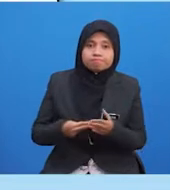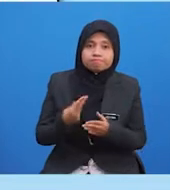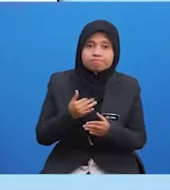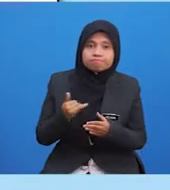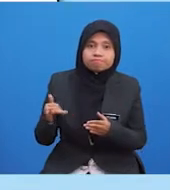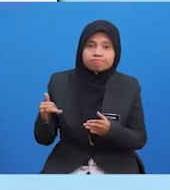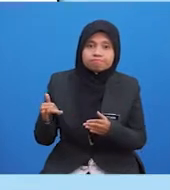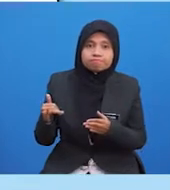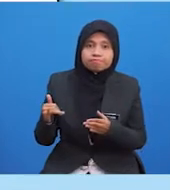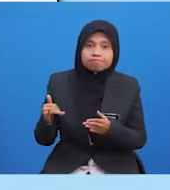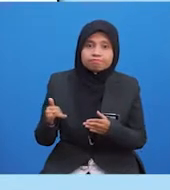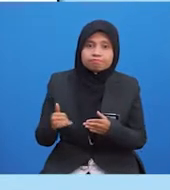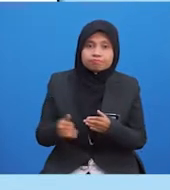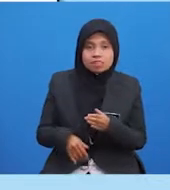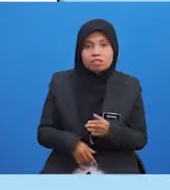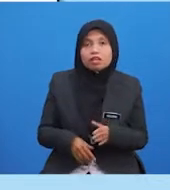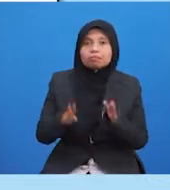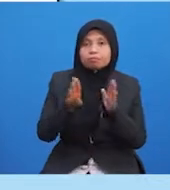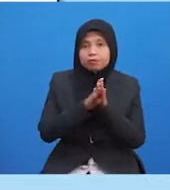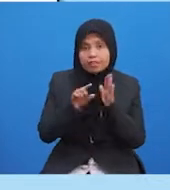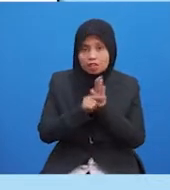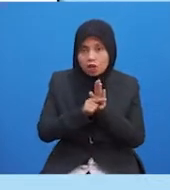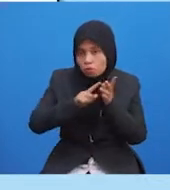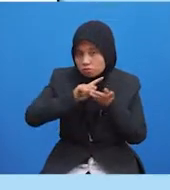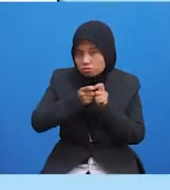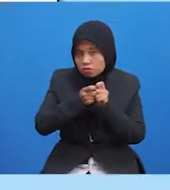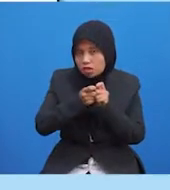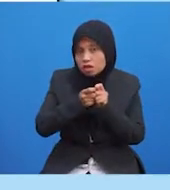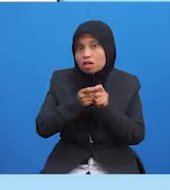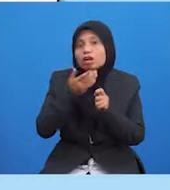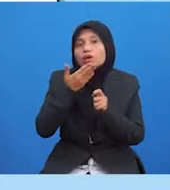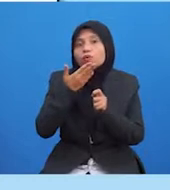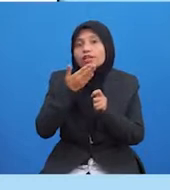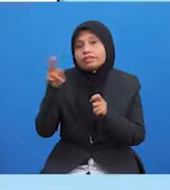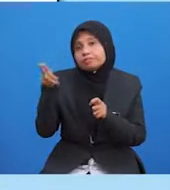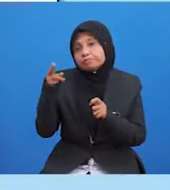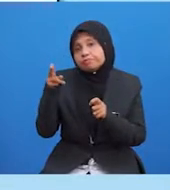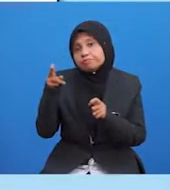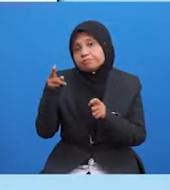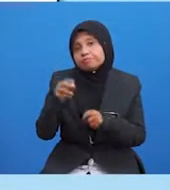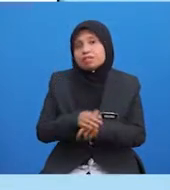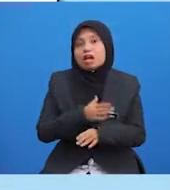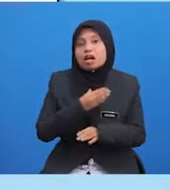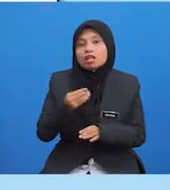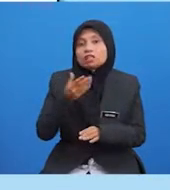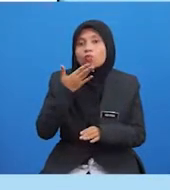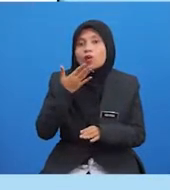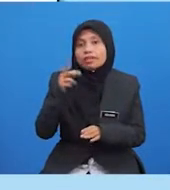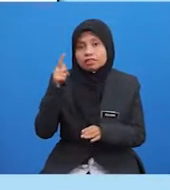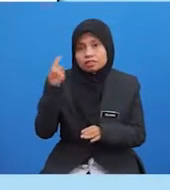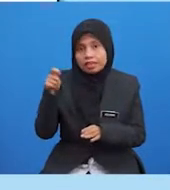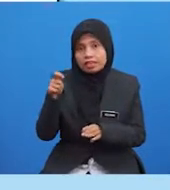Hasilnya, latar belakang tabel bertukar kepada warna hijau dan warna